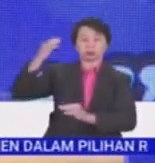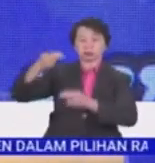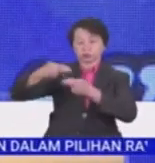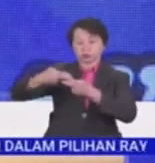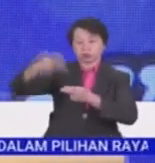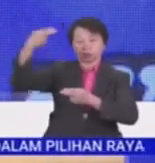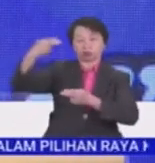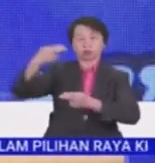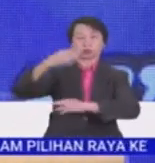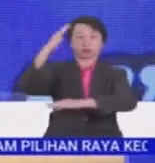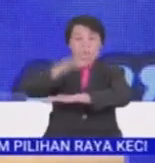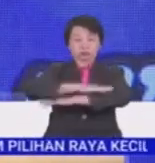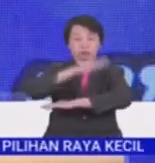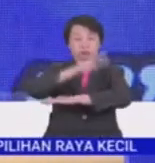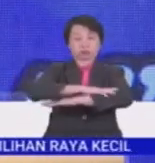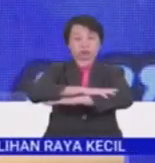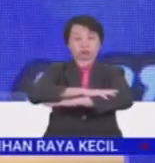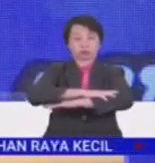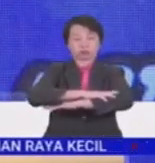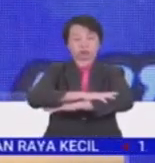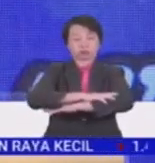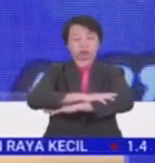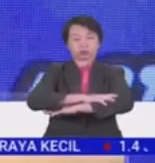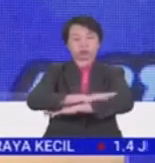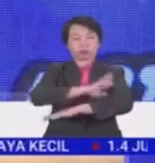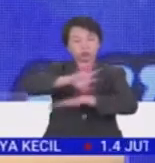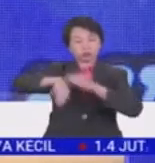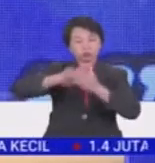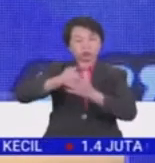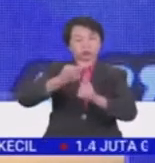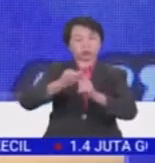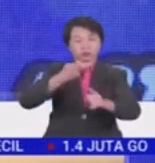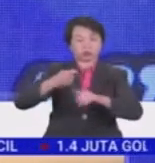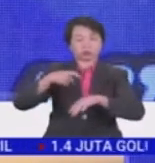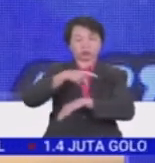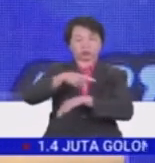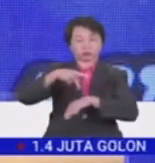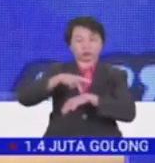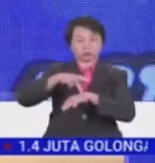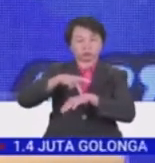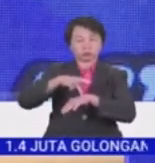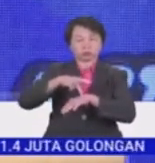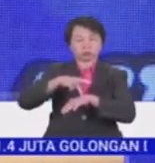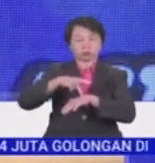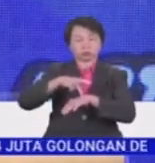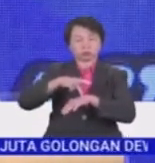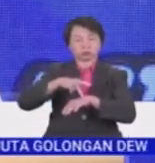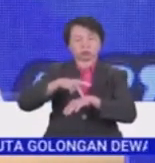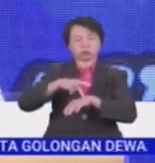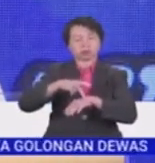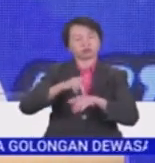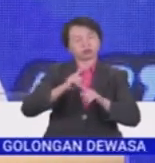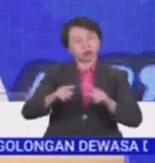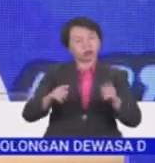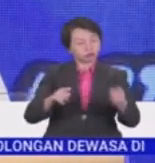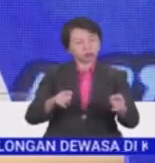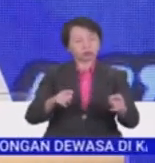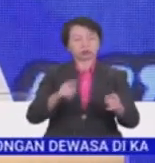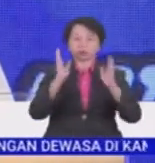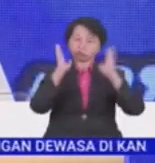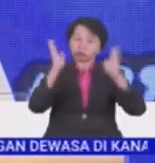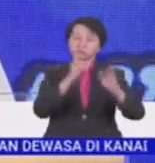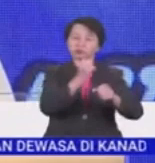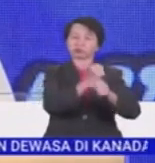punya front desk tu, semua kebanyakannya daripada Filipin. Padahal sedangkan pekerja rakyat kita